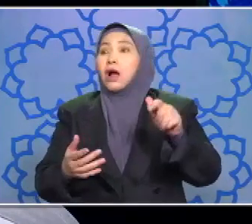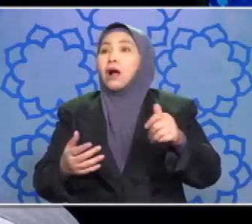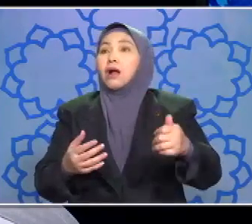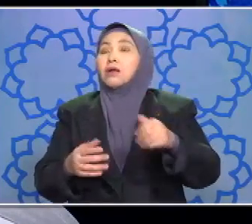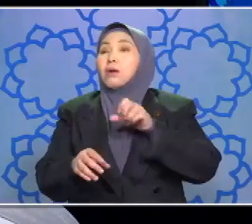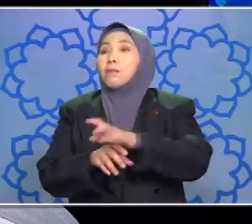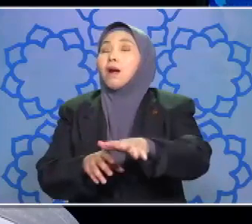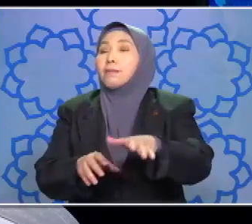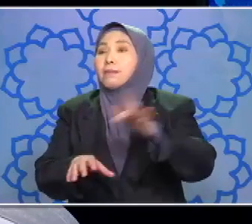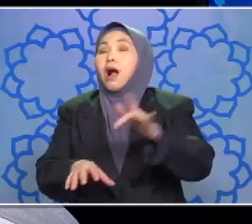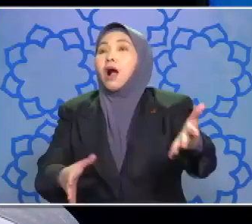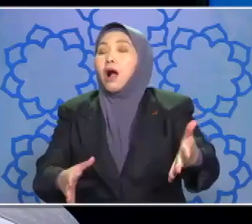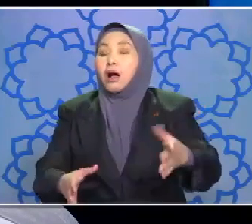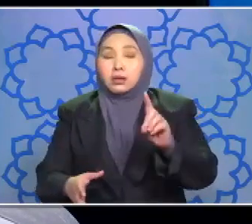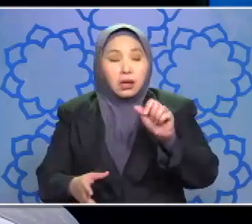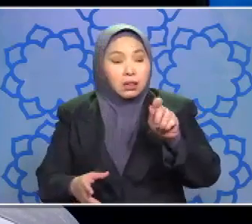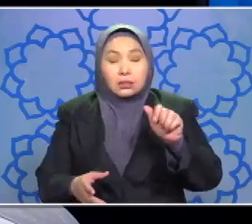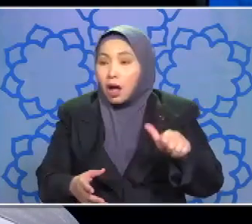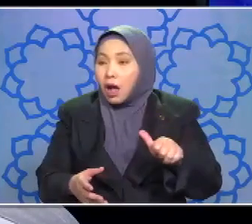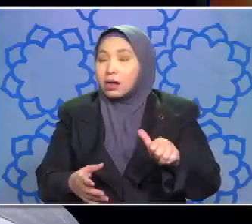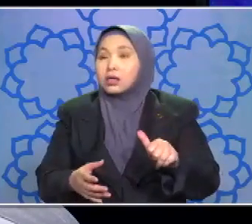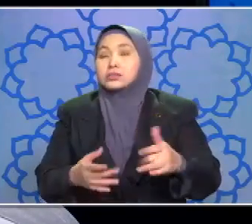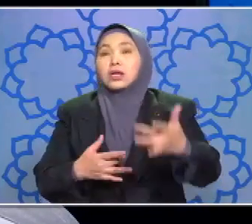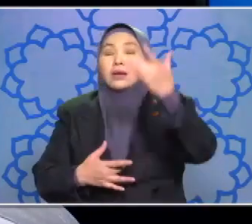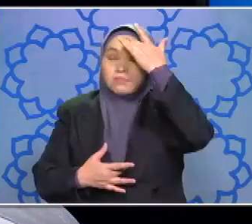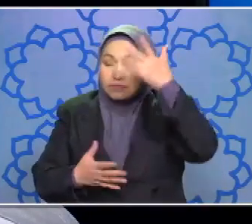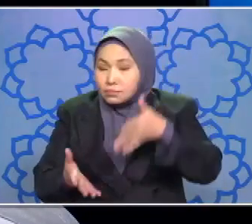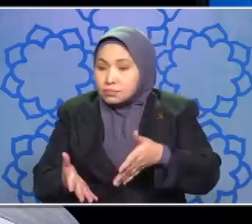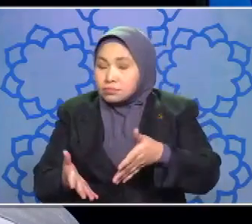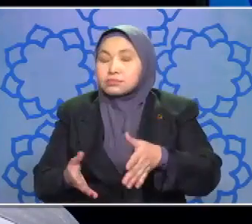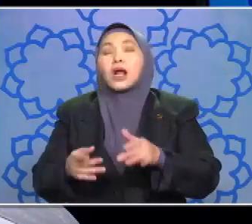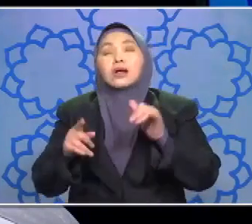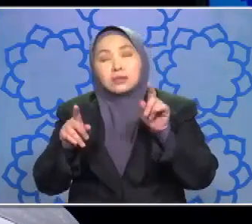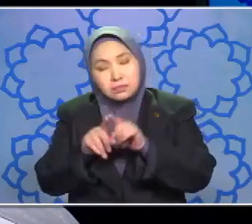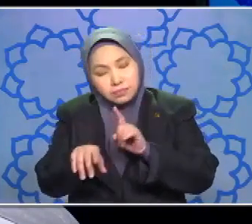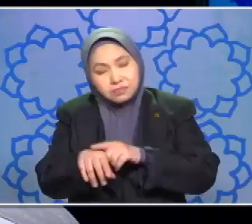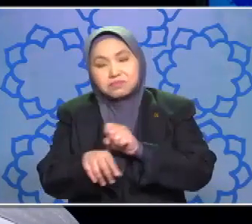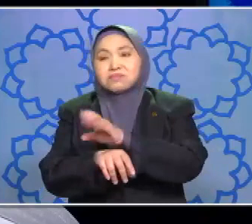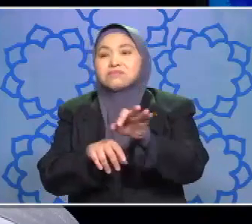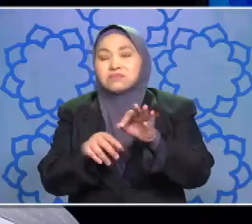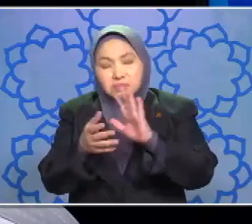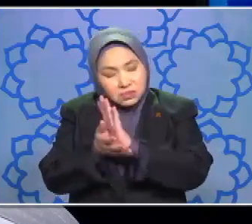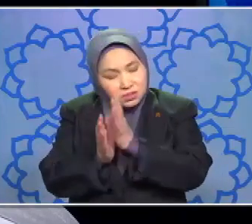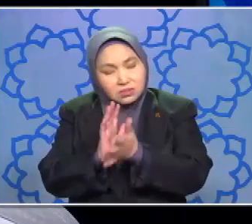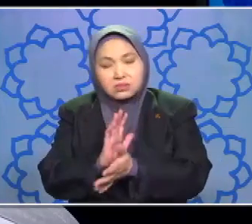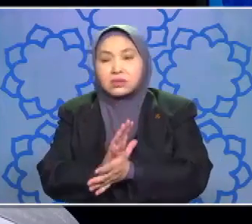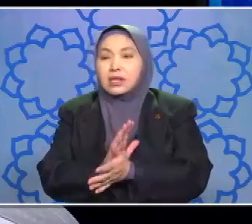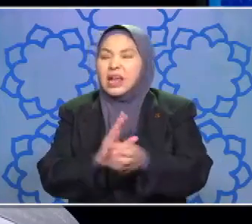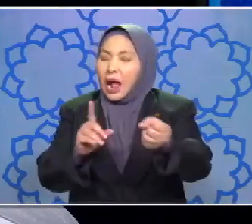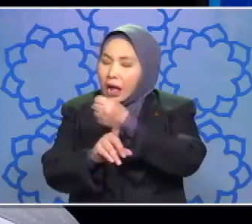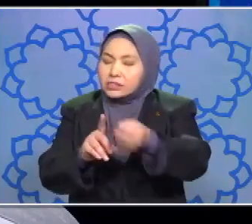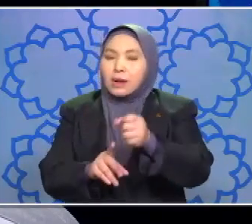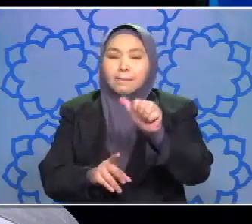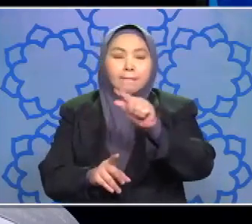sana. Jadi Allah boleh menjadikan ia sebagai ujian. Dalam masa yang sama, COVID ini boleh menjadi azab kepada